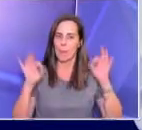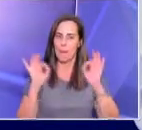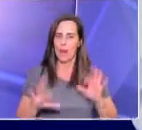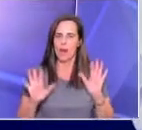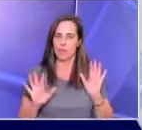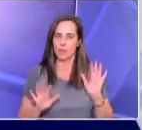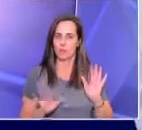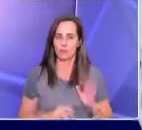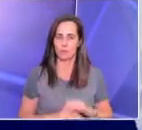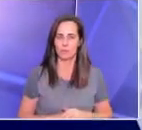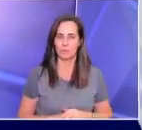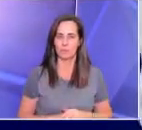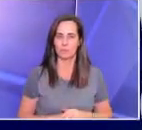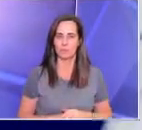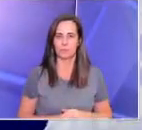המילה. אני